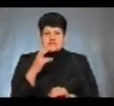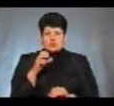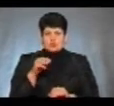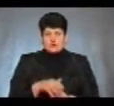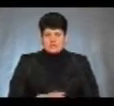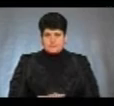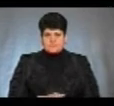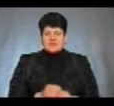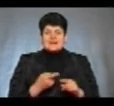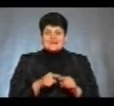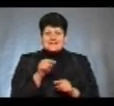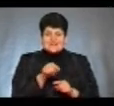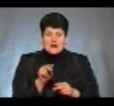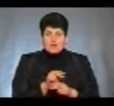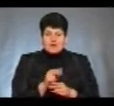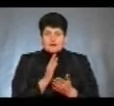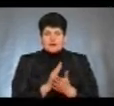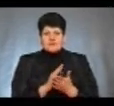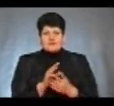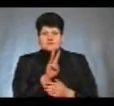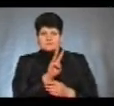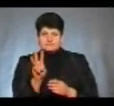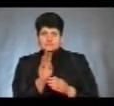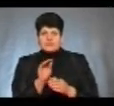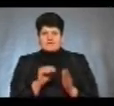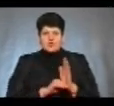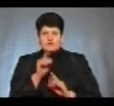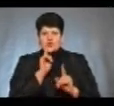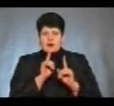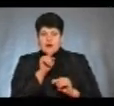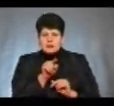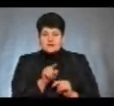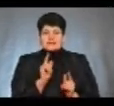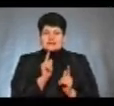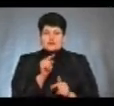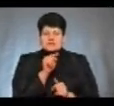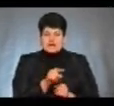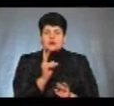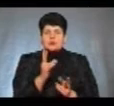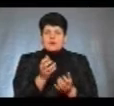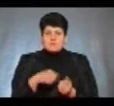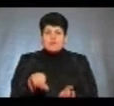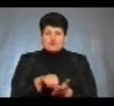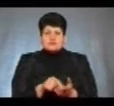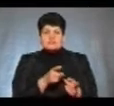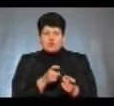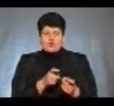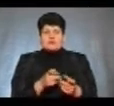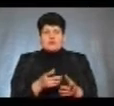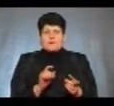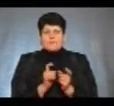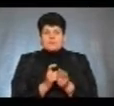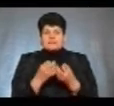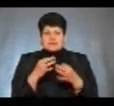столітті. Ця поправка опублікована на сайті Верховної Ради. Згідно з нею, особи, які брали участь у збройній боротьбі за незалежність України